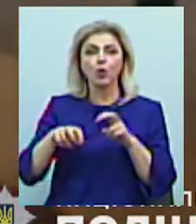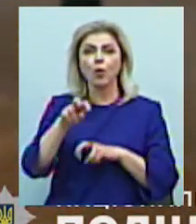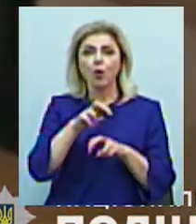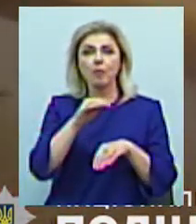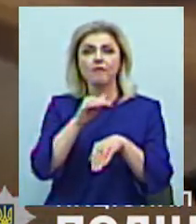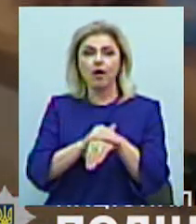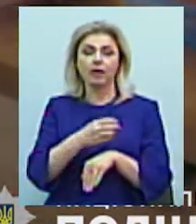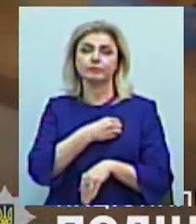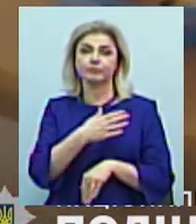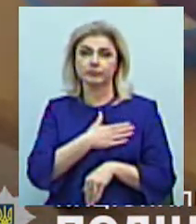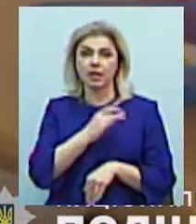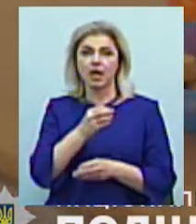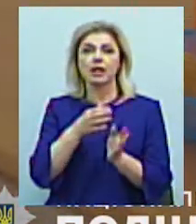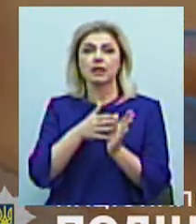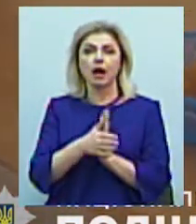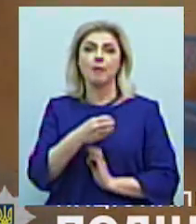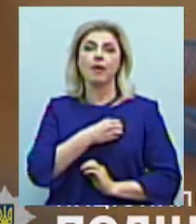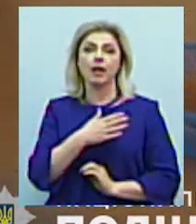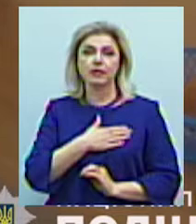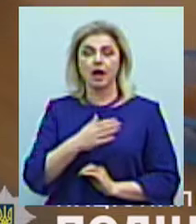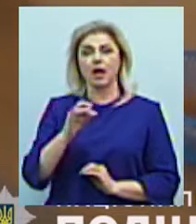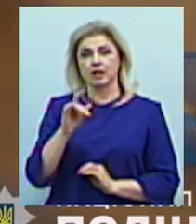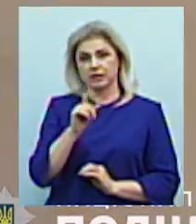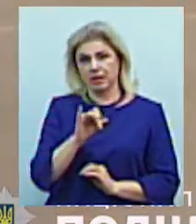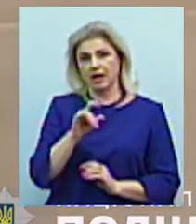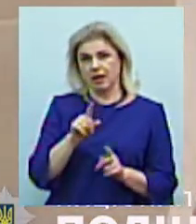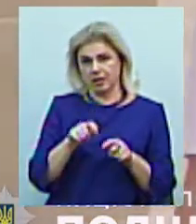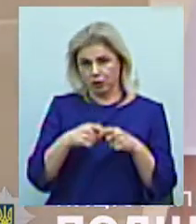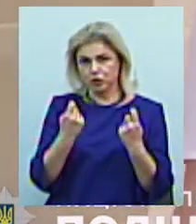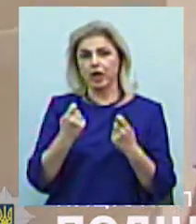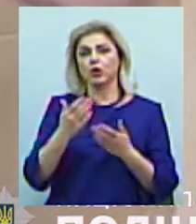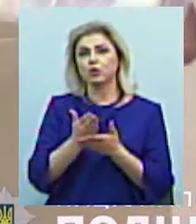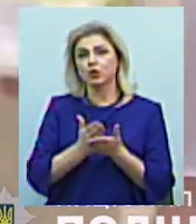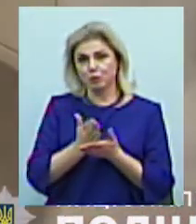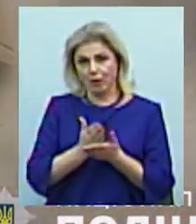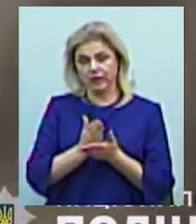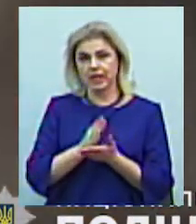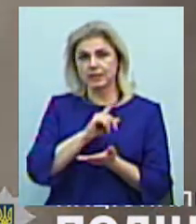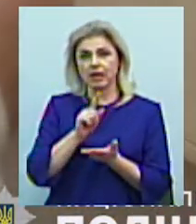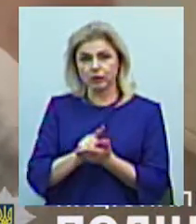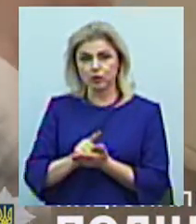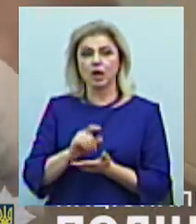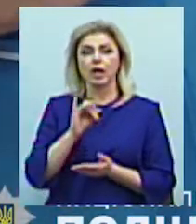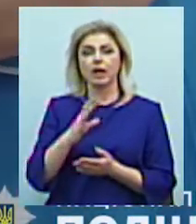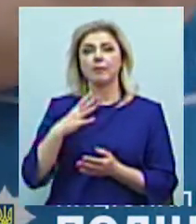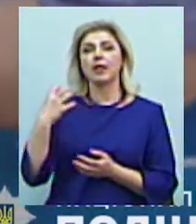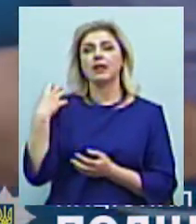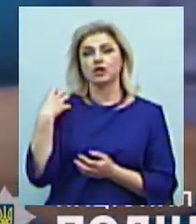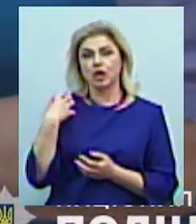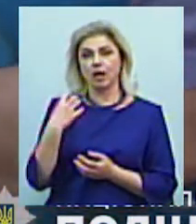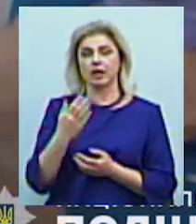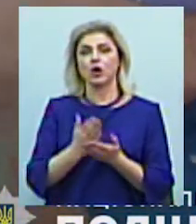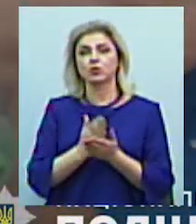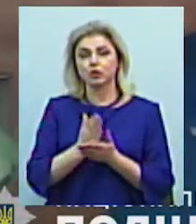фактом привласнення та розтрати майна шляхом зловживання службовим становищем. Начальник відділу розслідування злочинів у сфері господарської